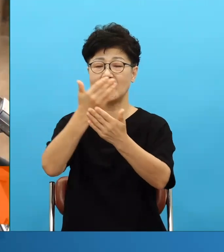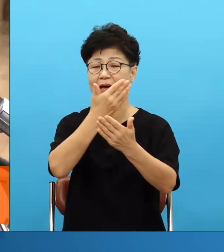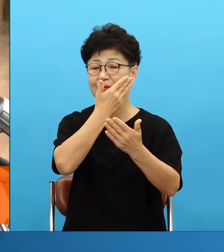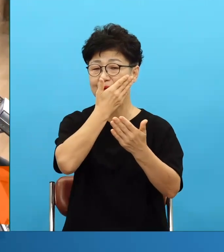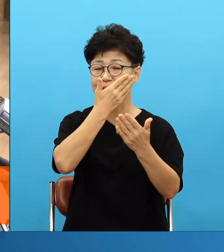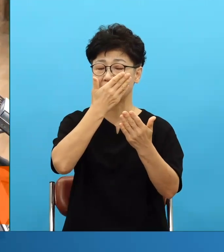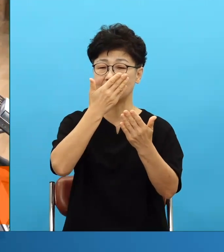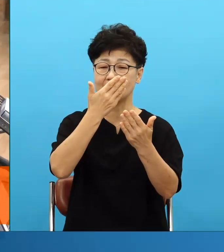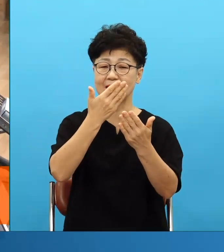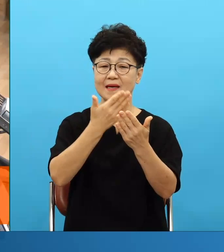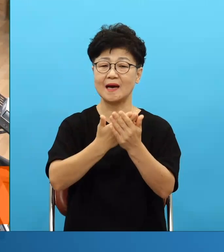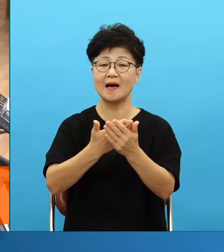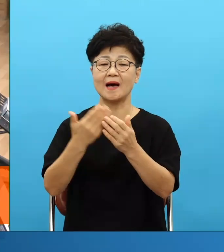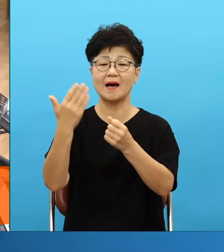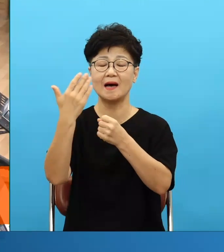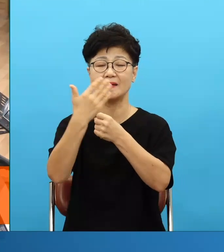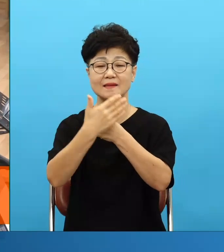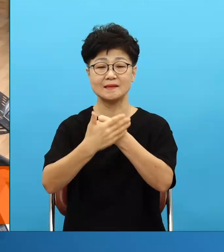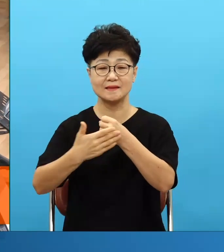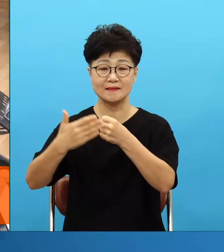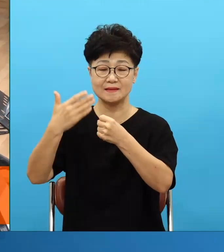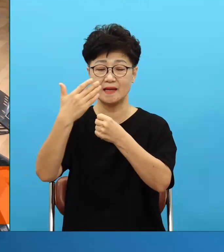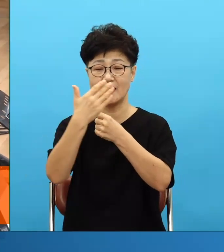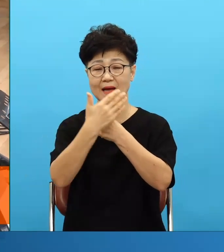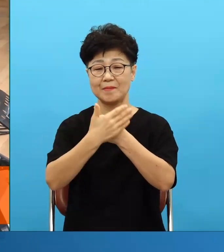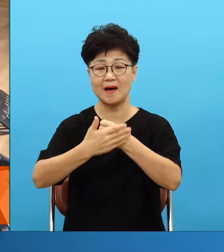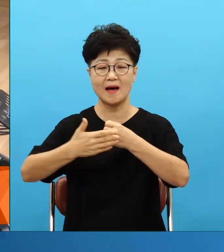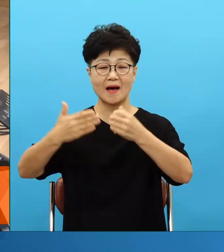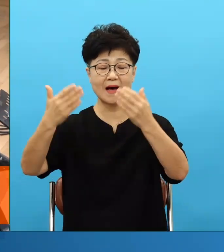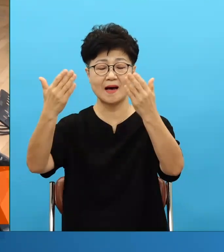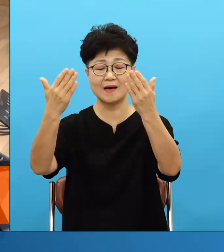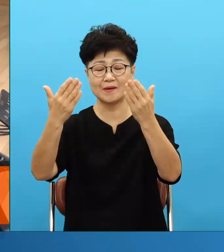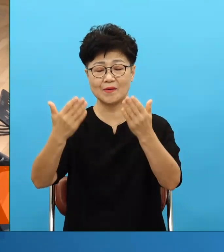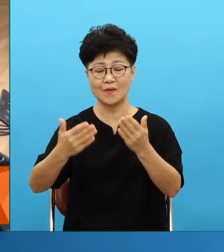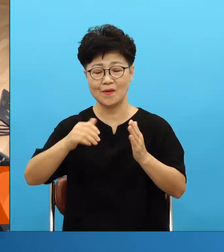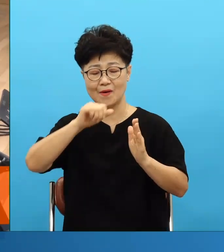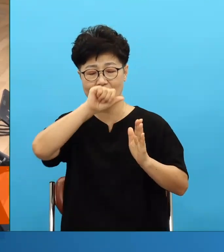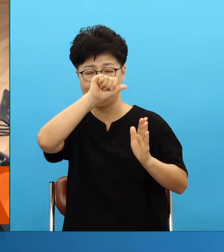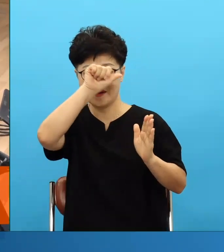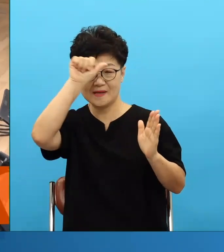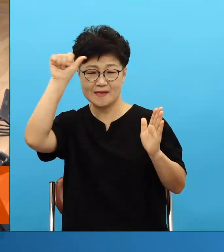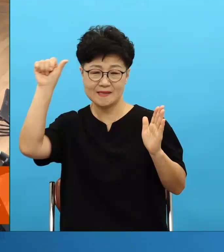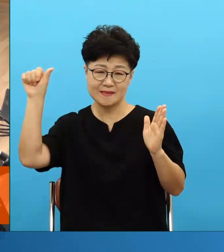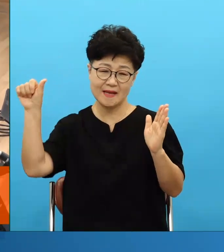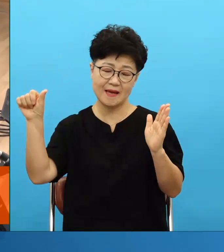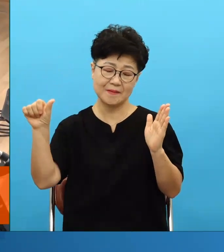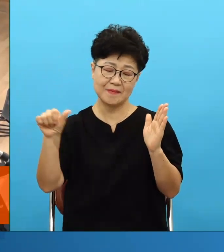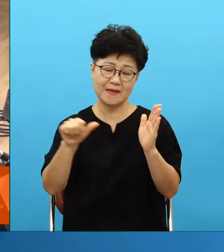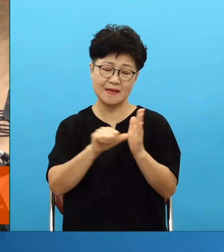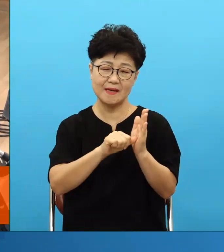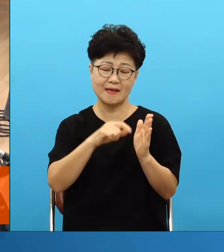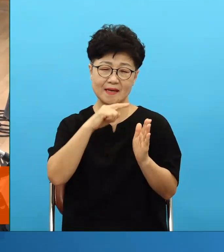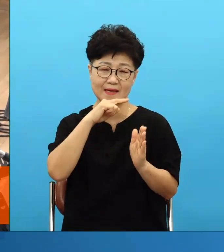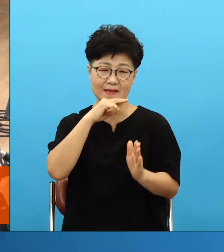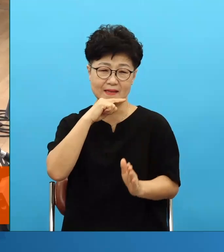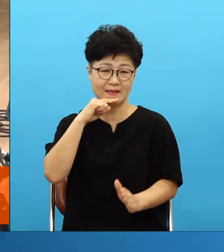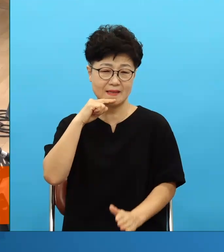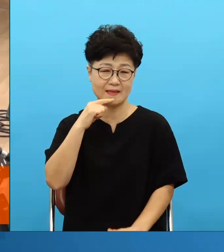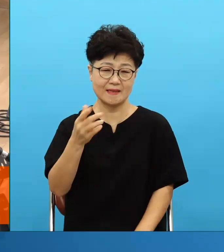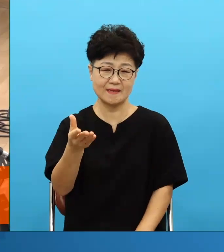주의 귀한 은혜 받고 일생